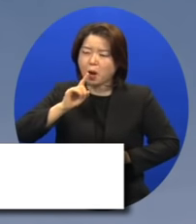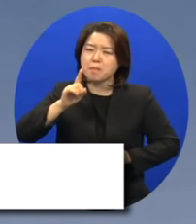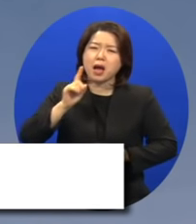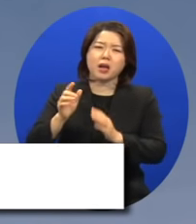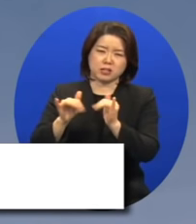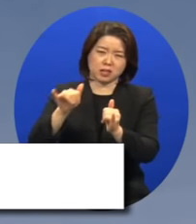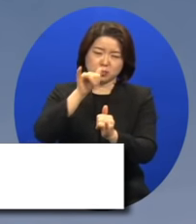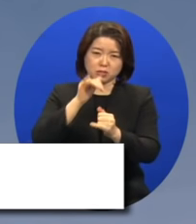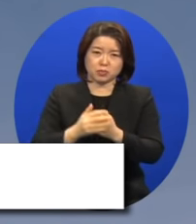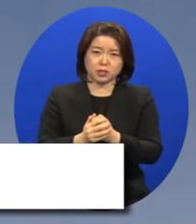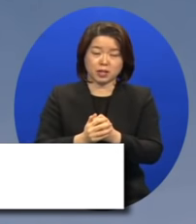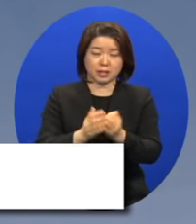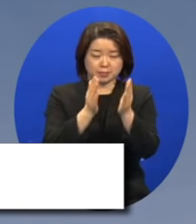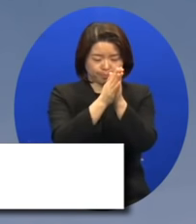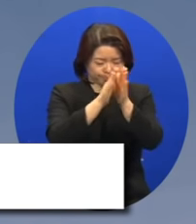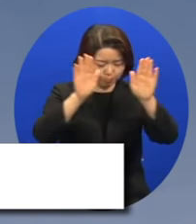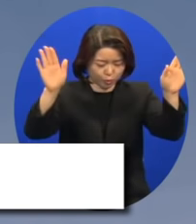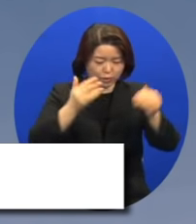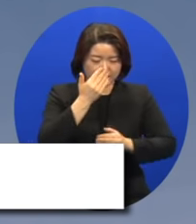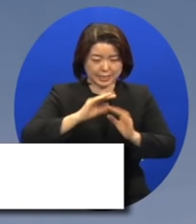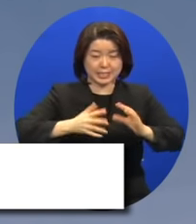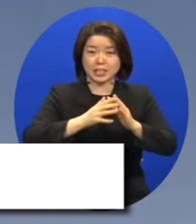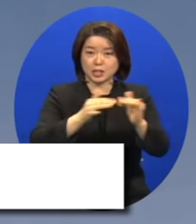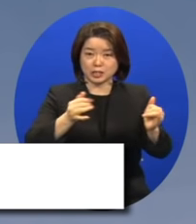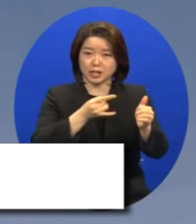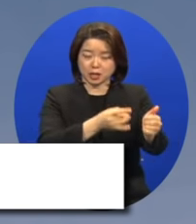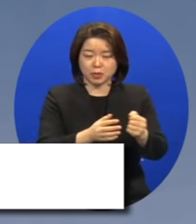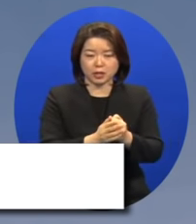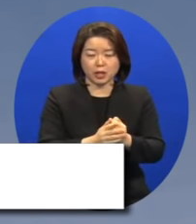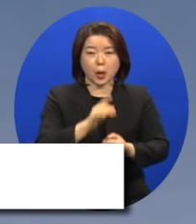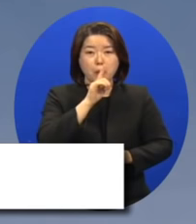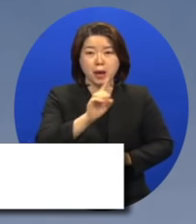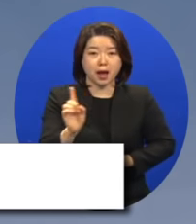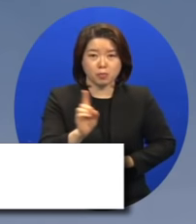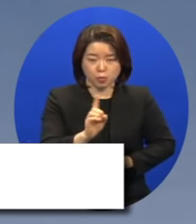너무어렵다고말하는사람들도있습니다.모세는이스라엘백성에게이렇게말했습니다 .